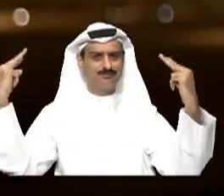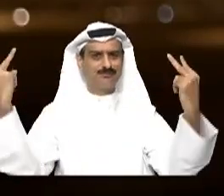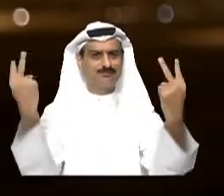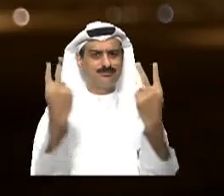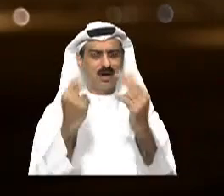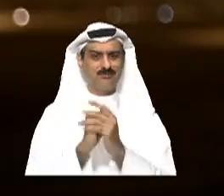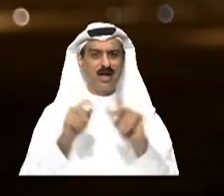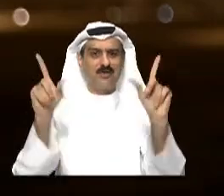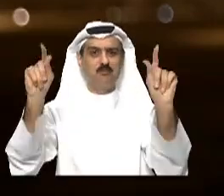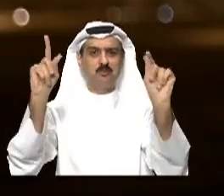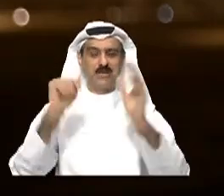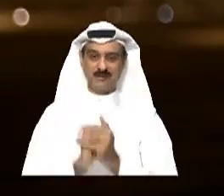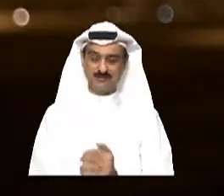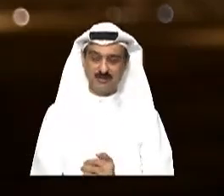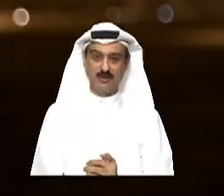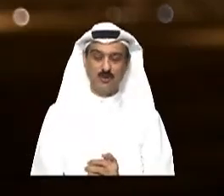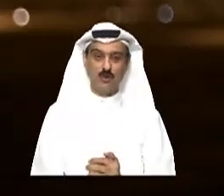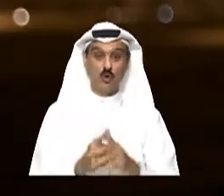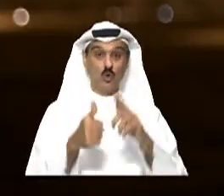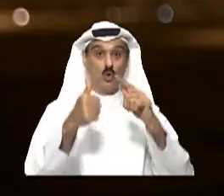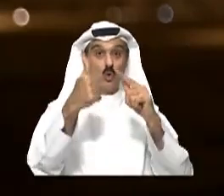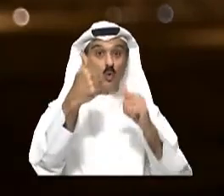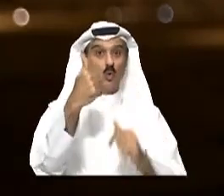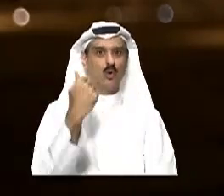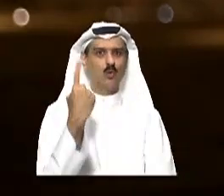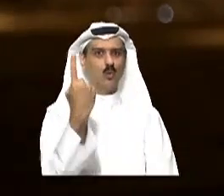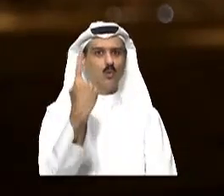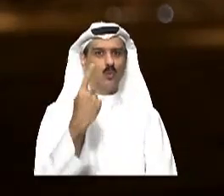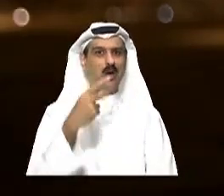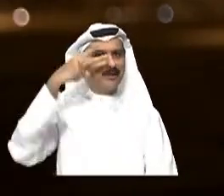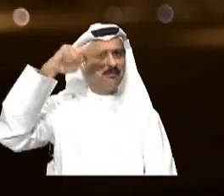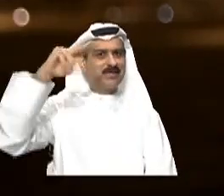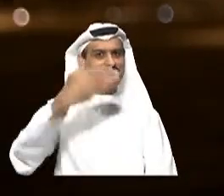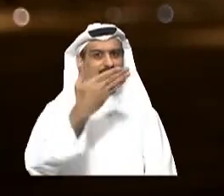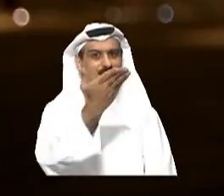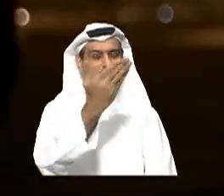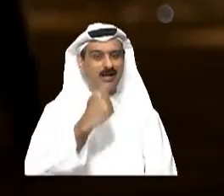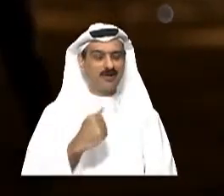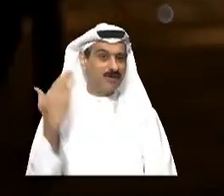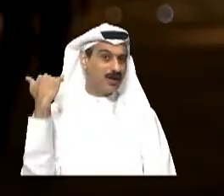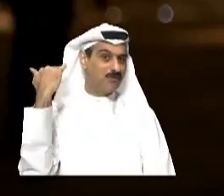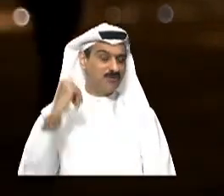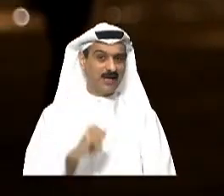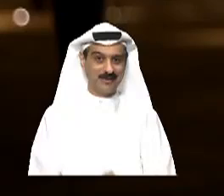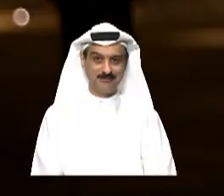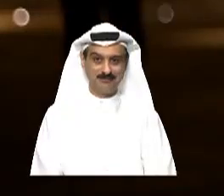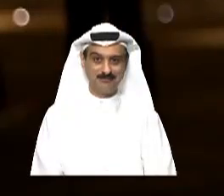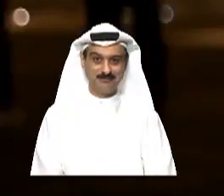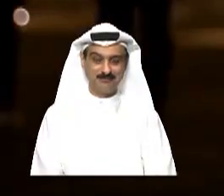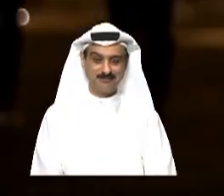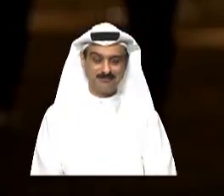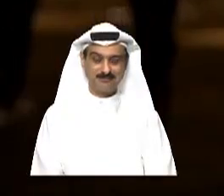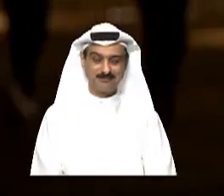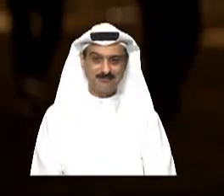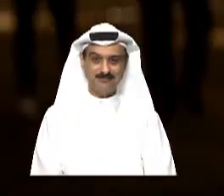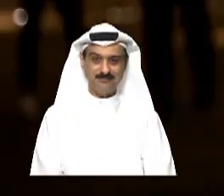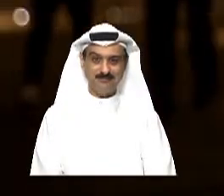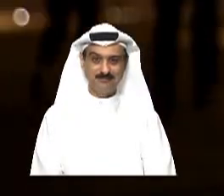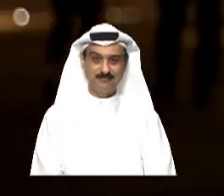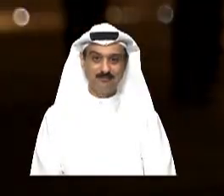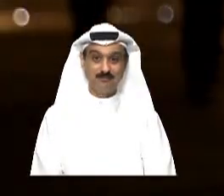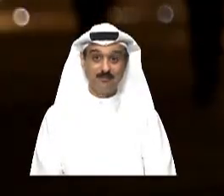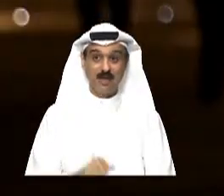مميز واحد من الجماهير المكسيكية وراك، لكن بالنسبة للي طبعا تذكرت استاد لوسيل واللي طبعا